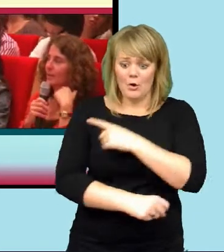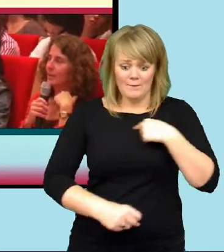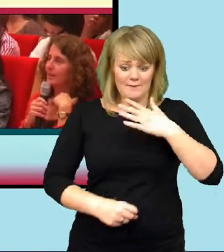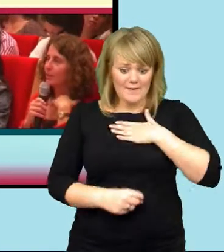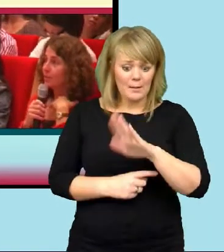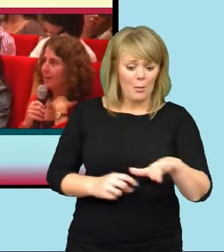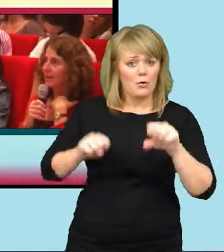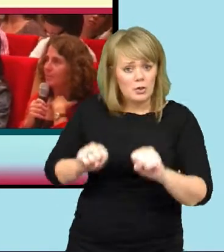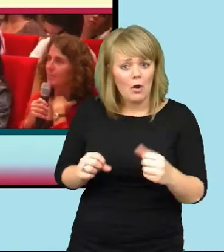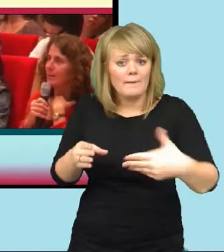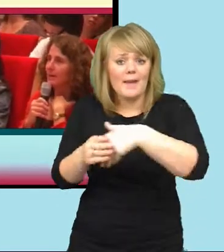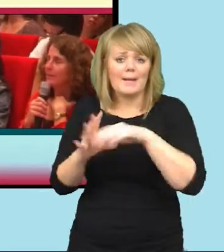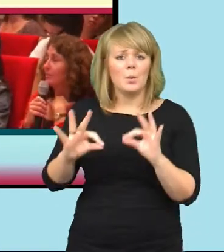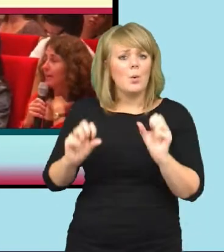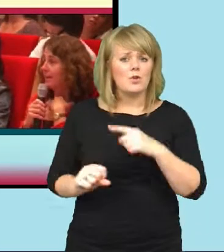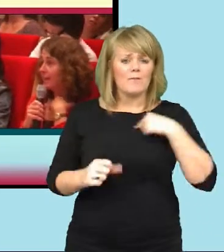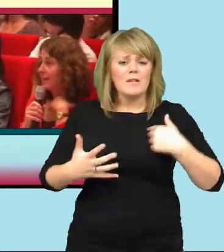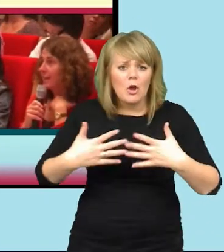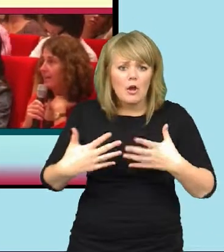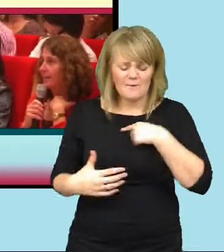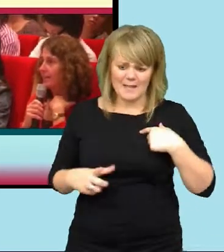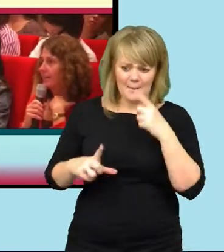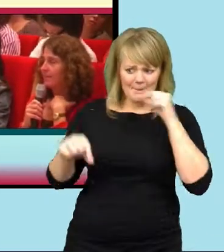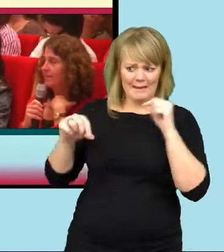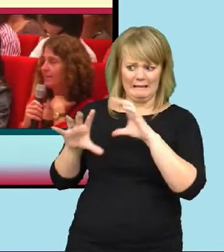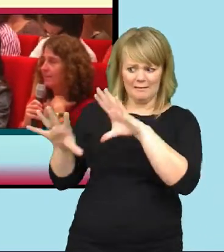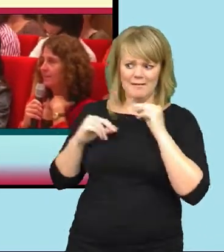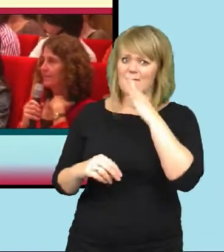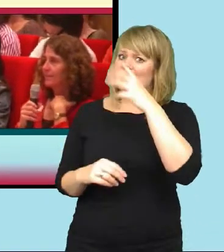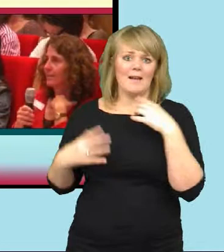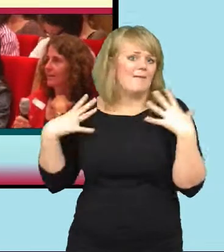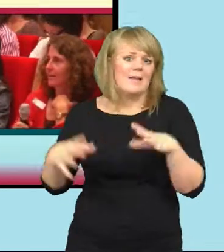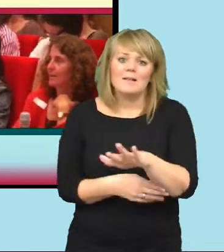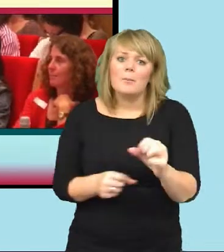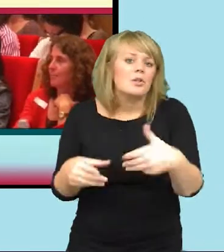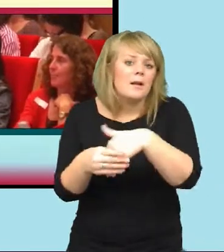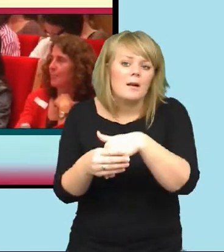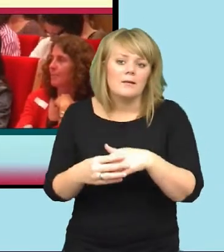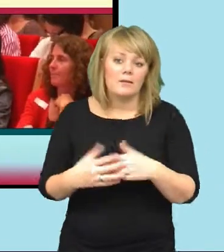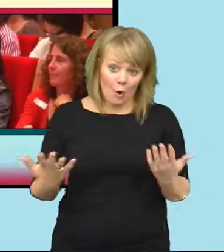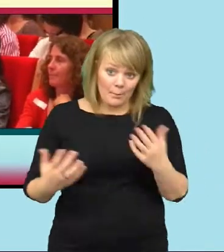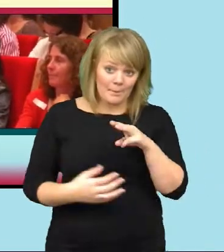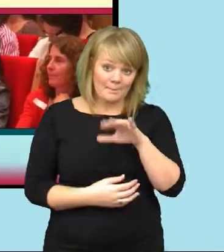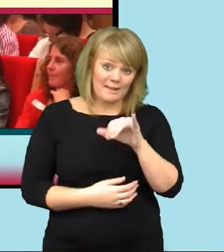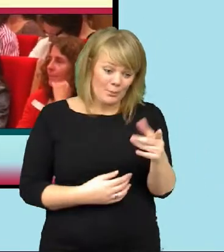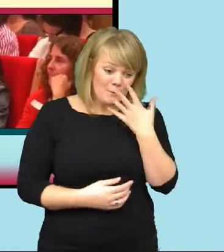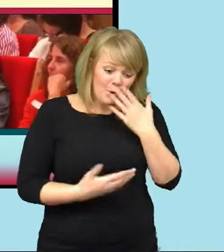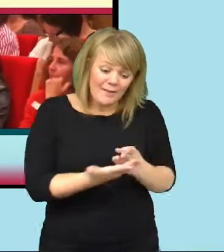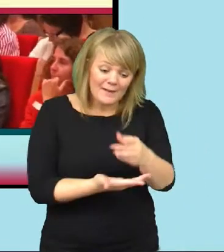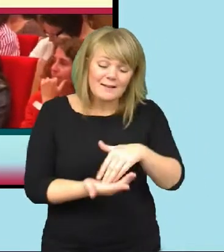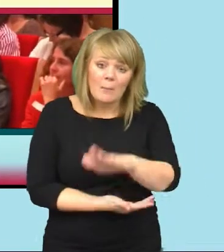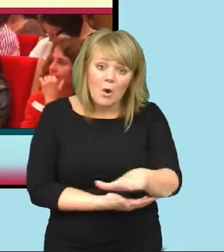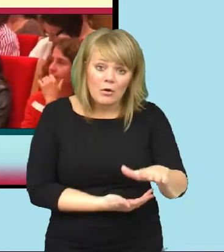delaktighet från barnen göra om man märker att inte föräldrarna vill? Det är väl att prata direkt till barnet helt enkelt. Att ställa frågan